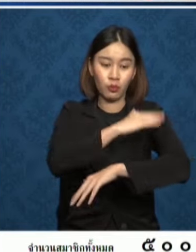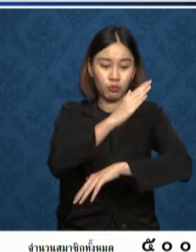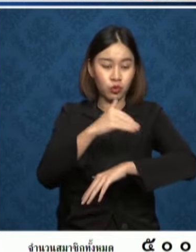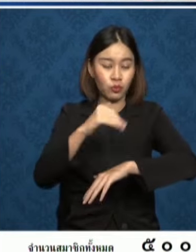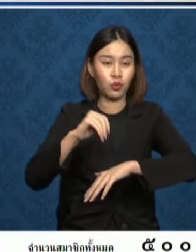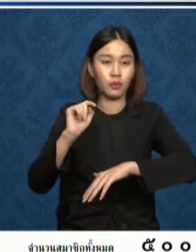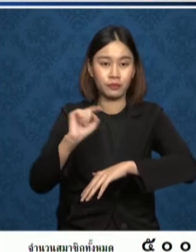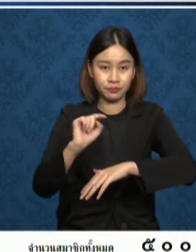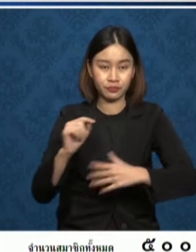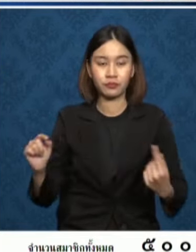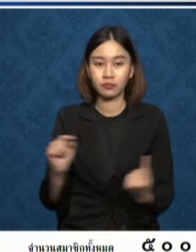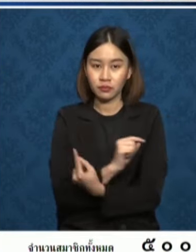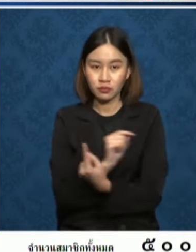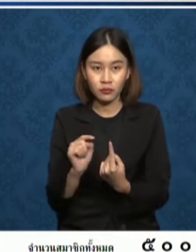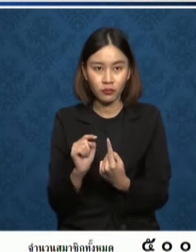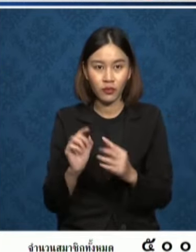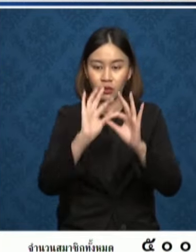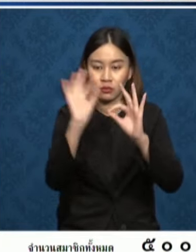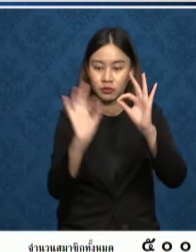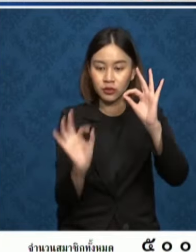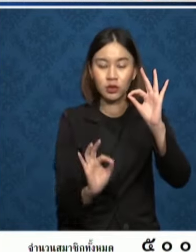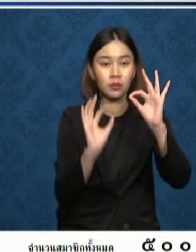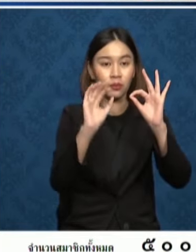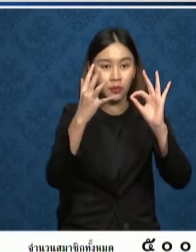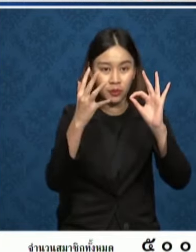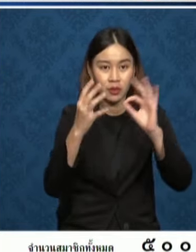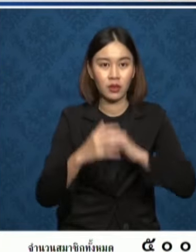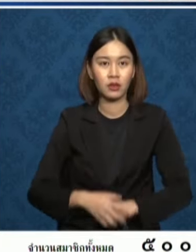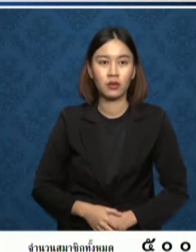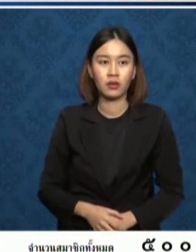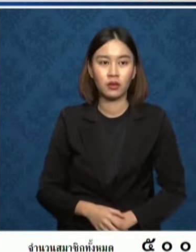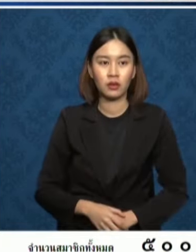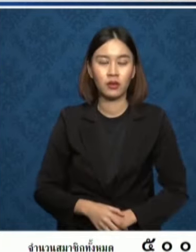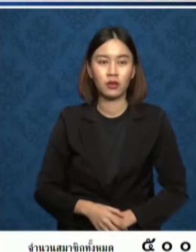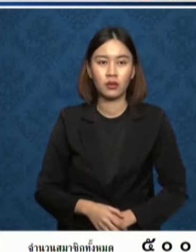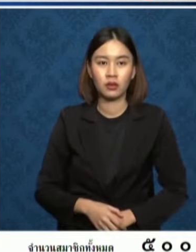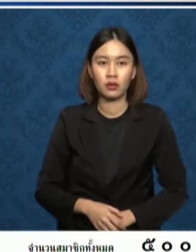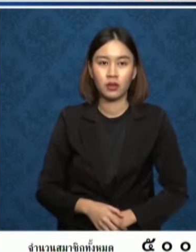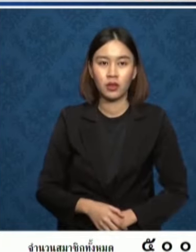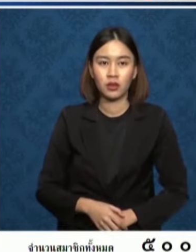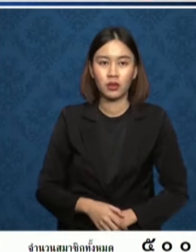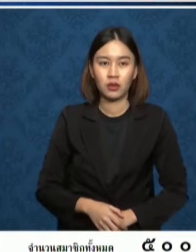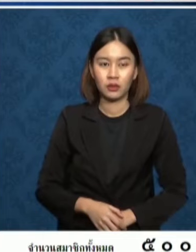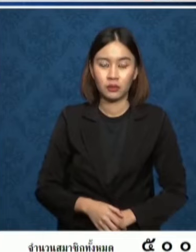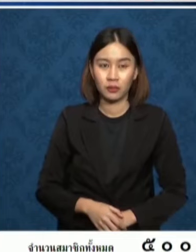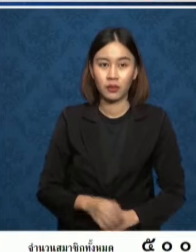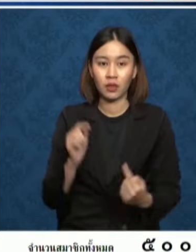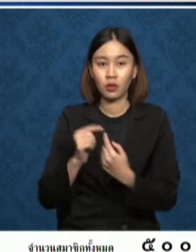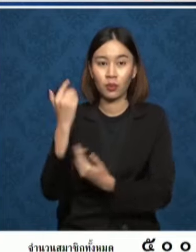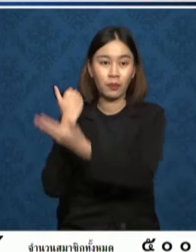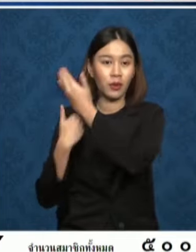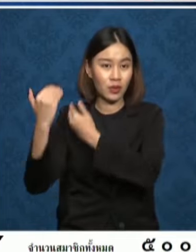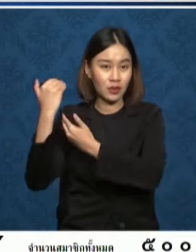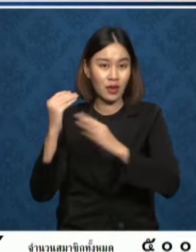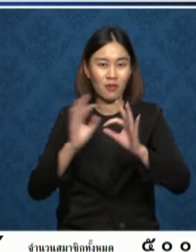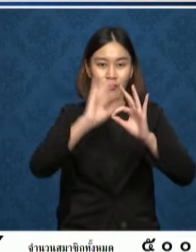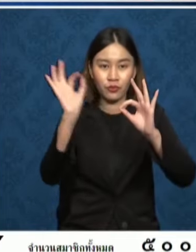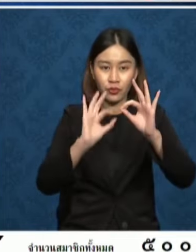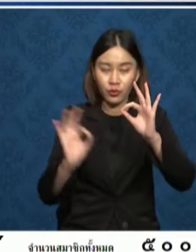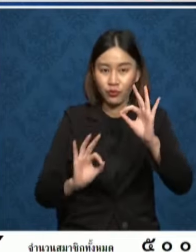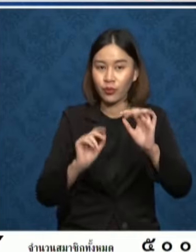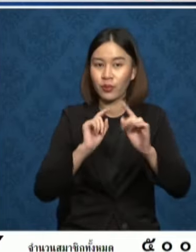เป็นสังคมที่ไม่เขียนหรือเราเรียกว่า unwrittenSocietyไม่ว่าจะเป็นประวัติศาสตร์เรื่องราวความเป็น